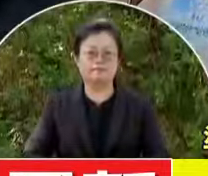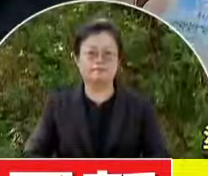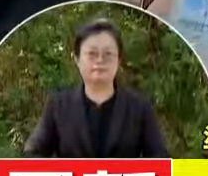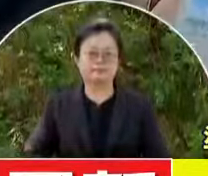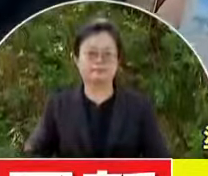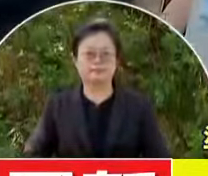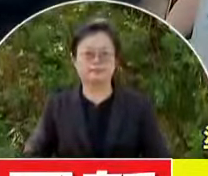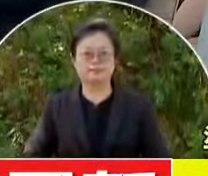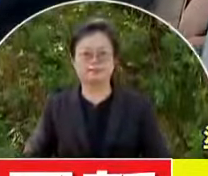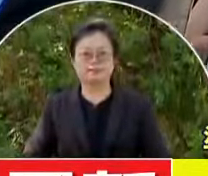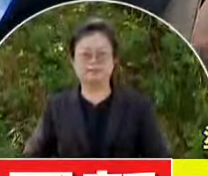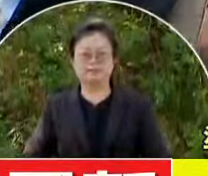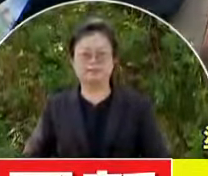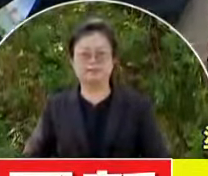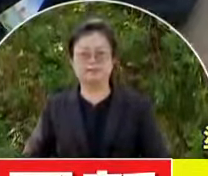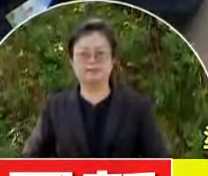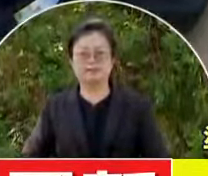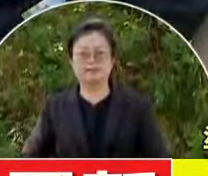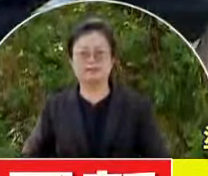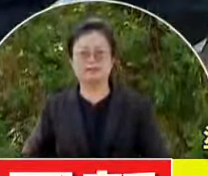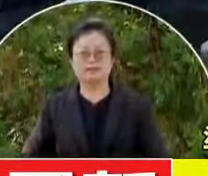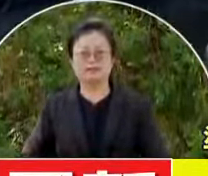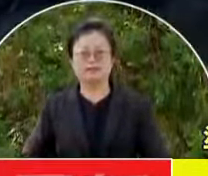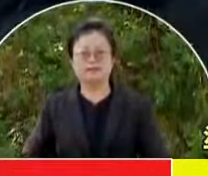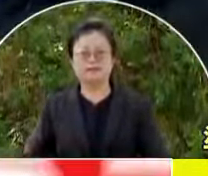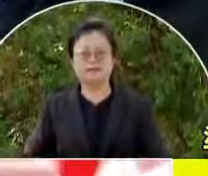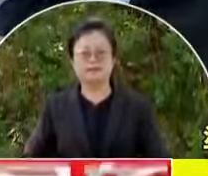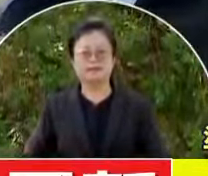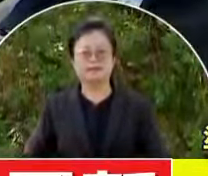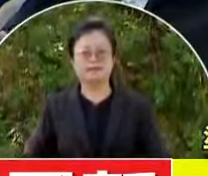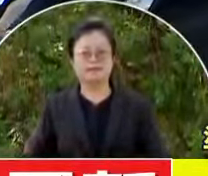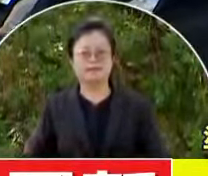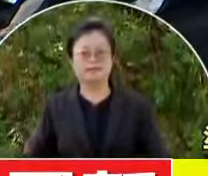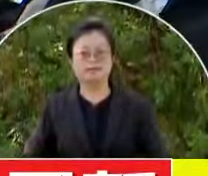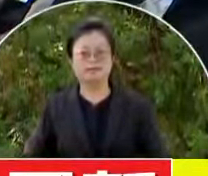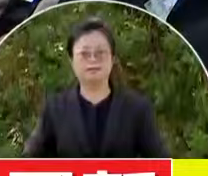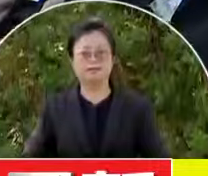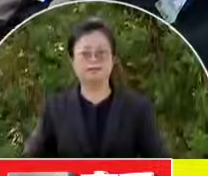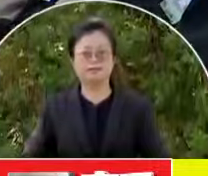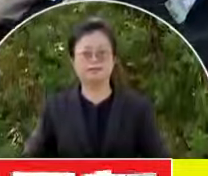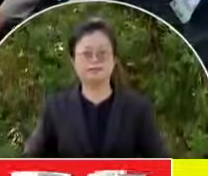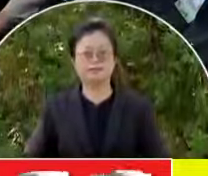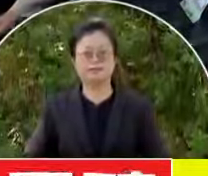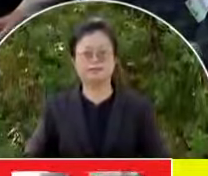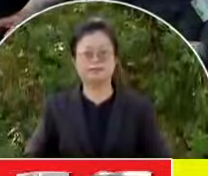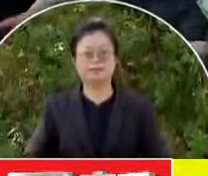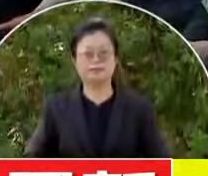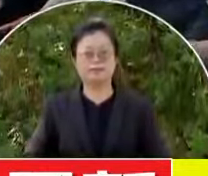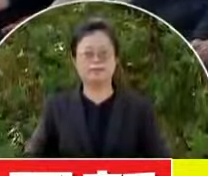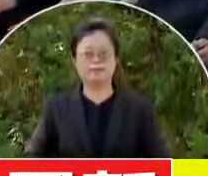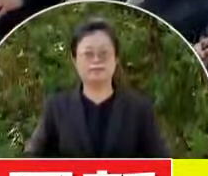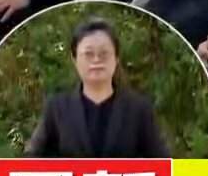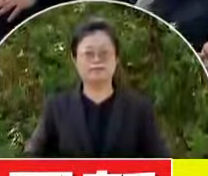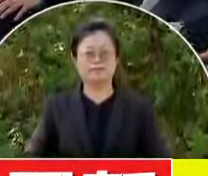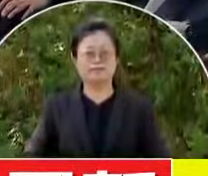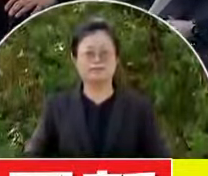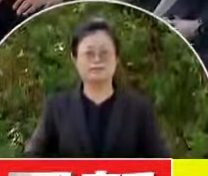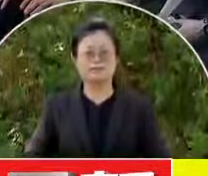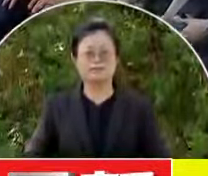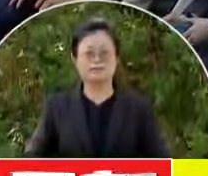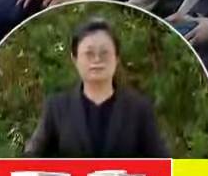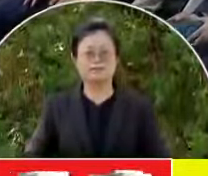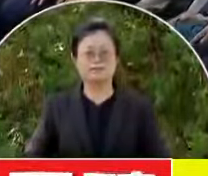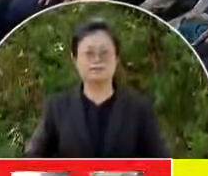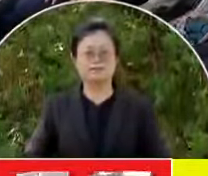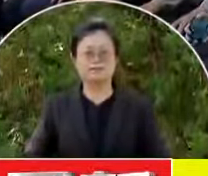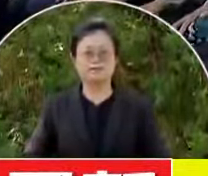100年前でございます。100年前の土地、この土地をですね、穴を掘って、また水路を作り、ダ